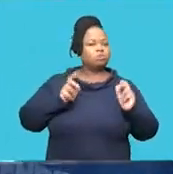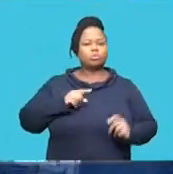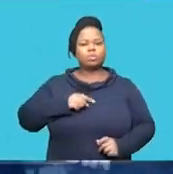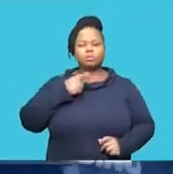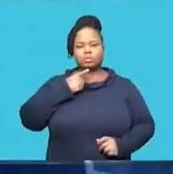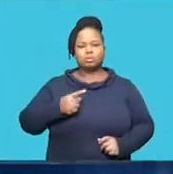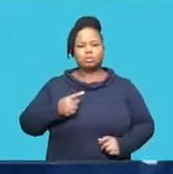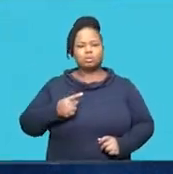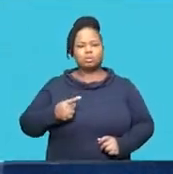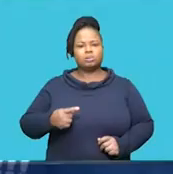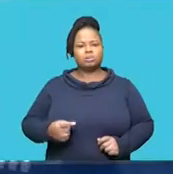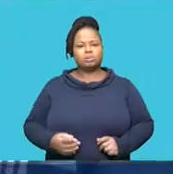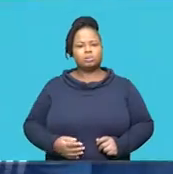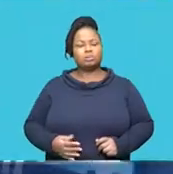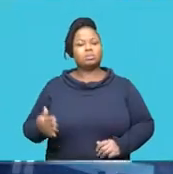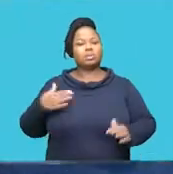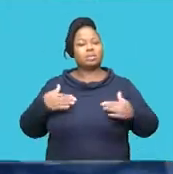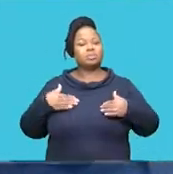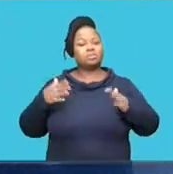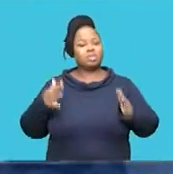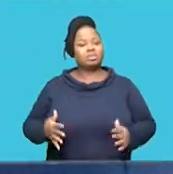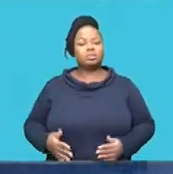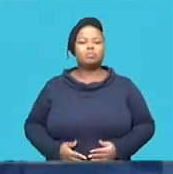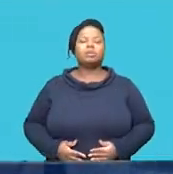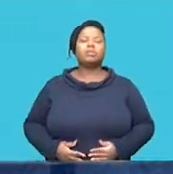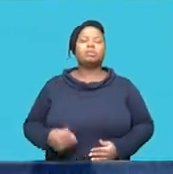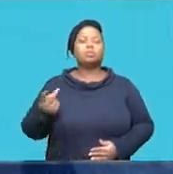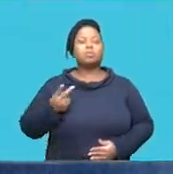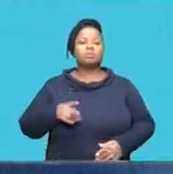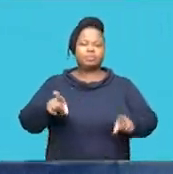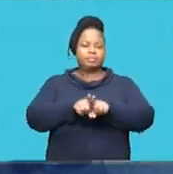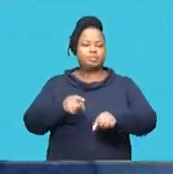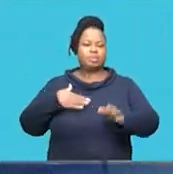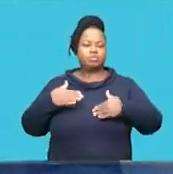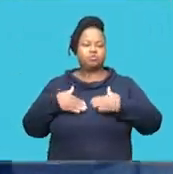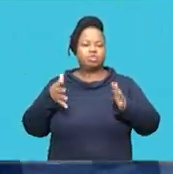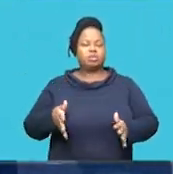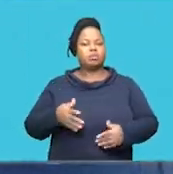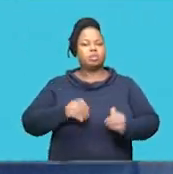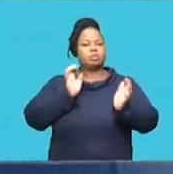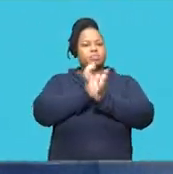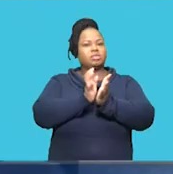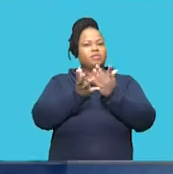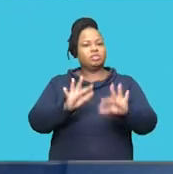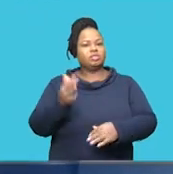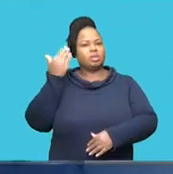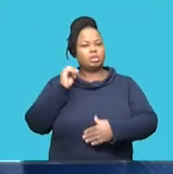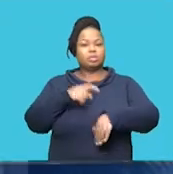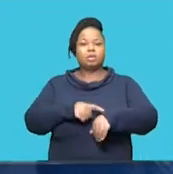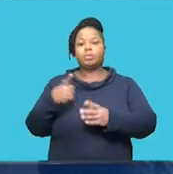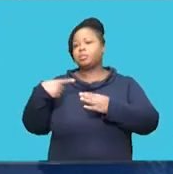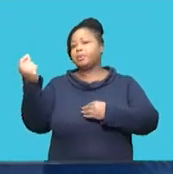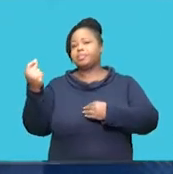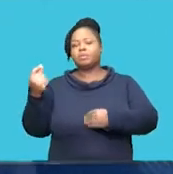kune the administrator and the very same administrator siyimithile last yangena emotweni